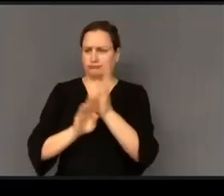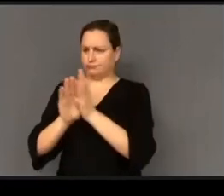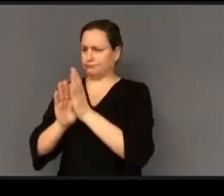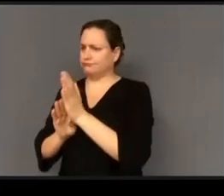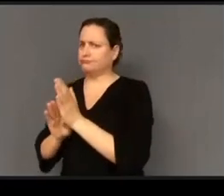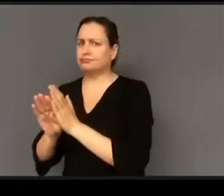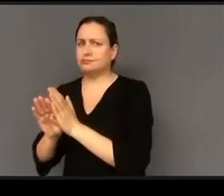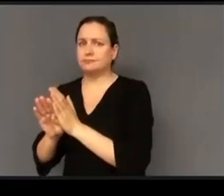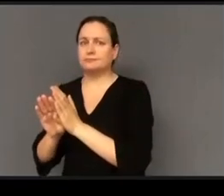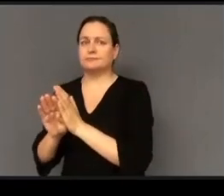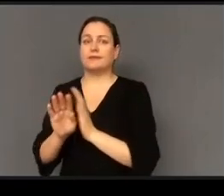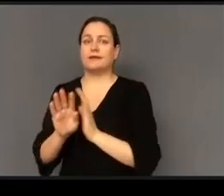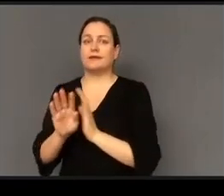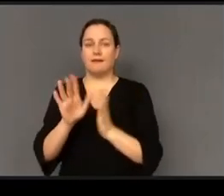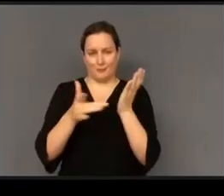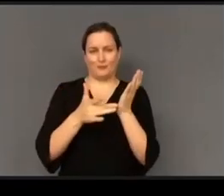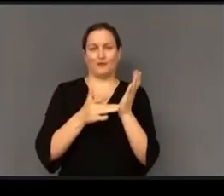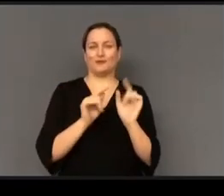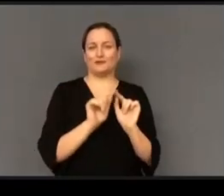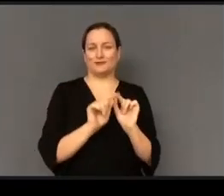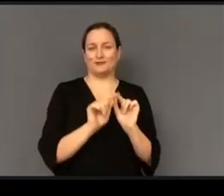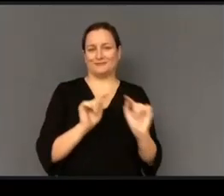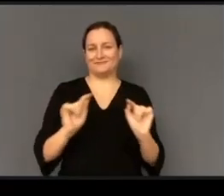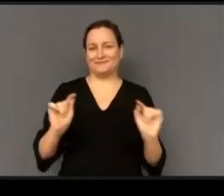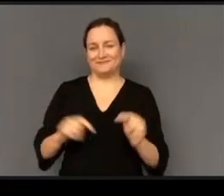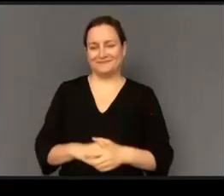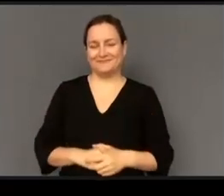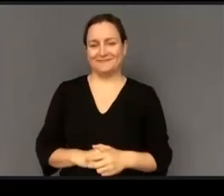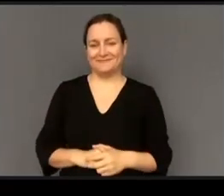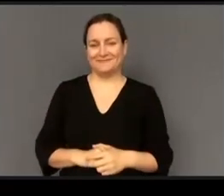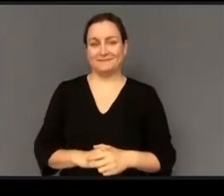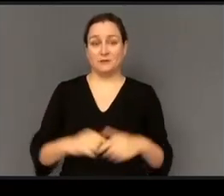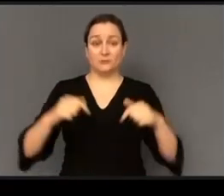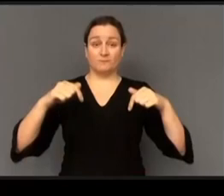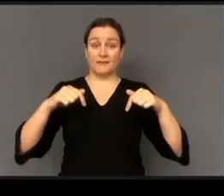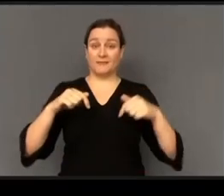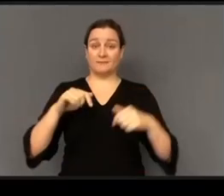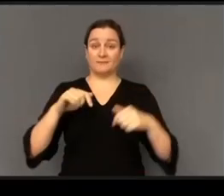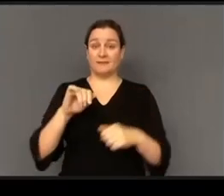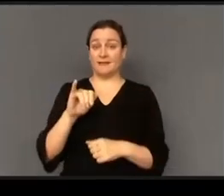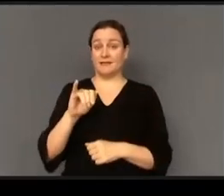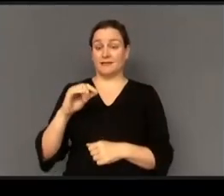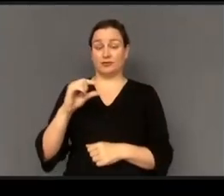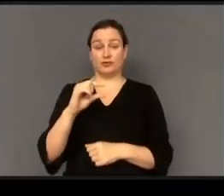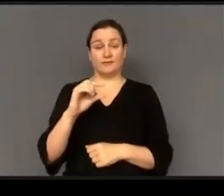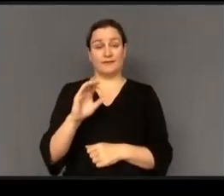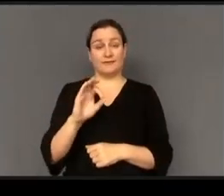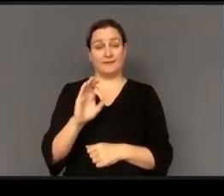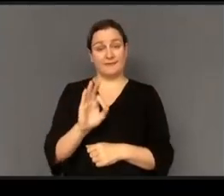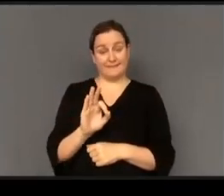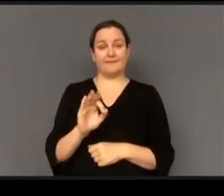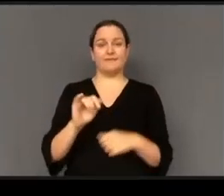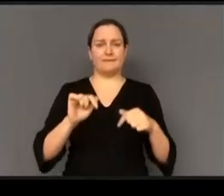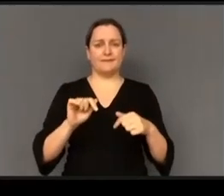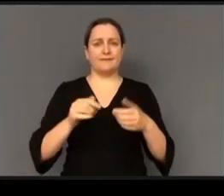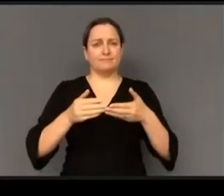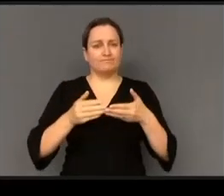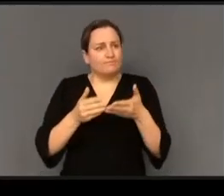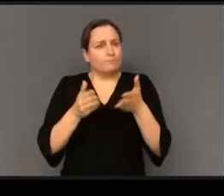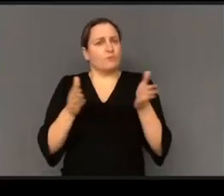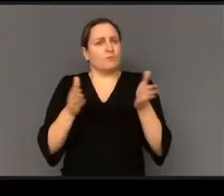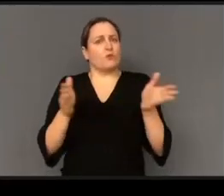ان الانترنت هو وسيله حره ومتنوعه لحريه